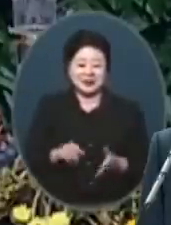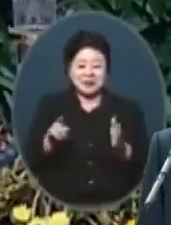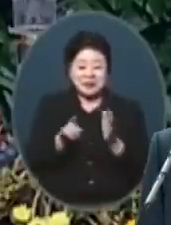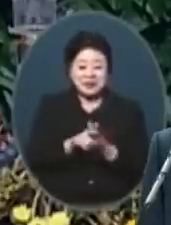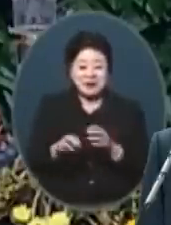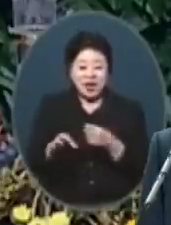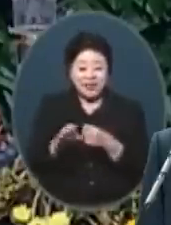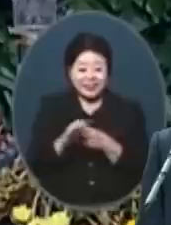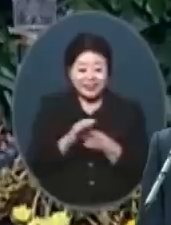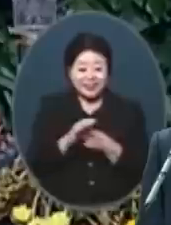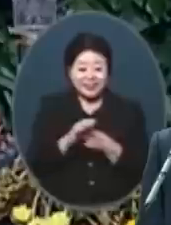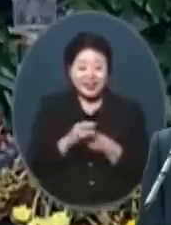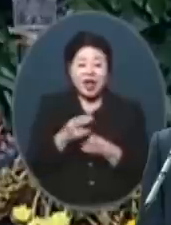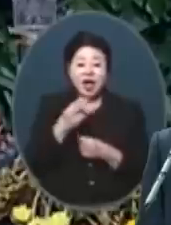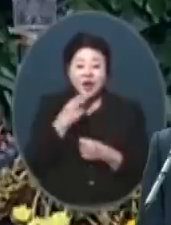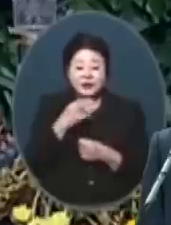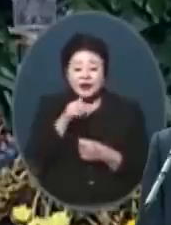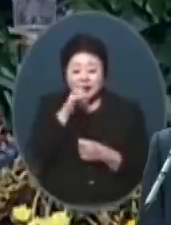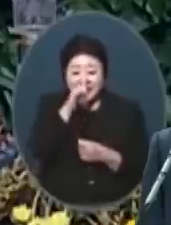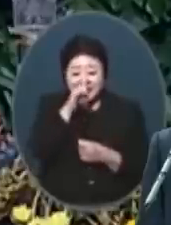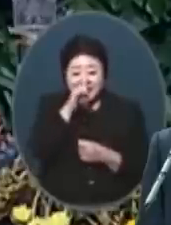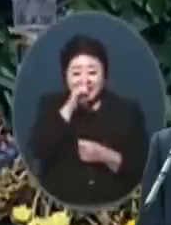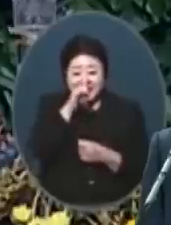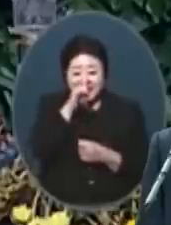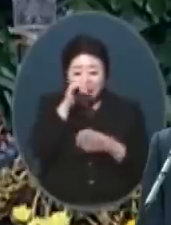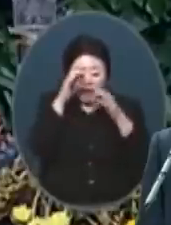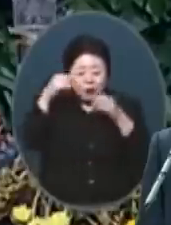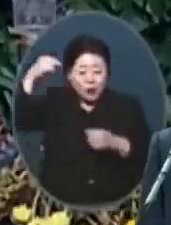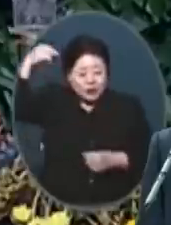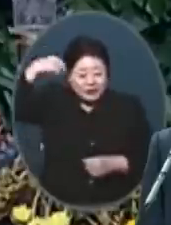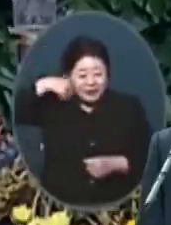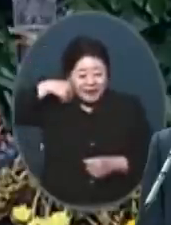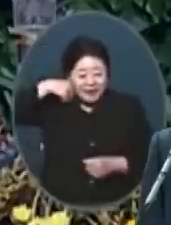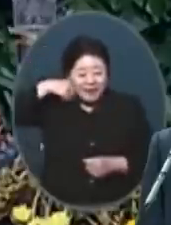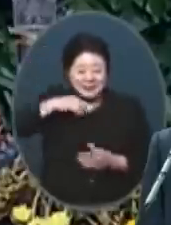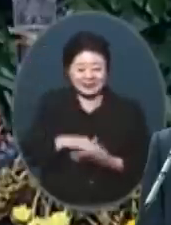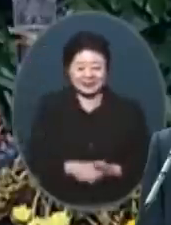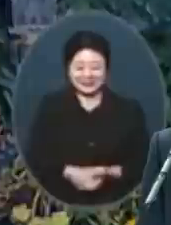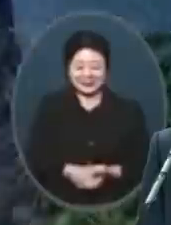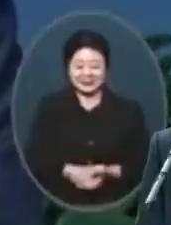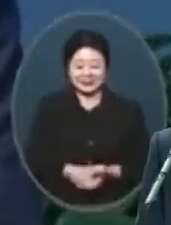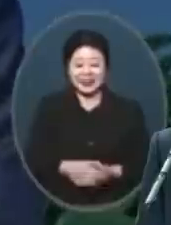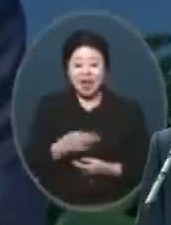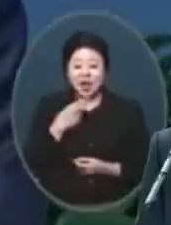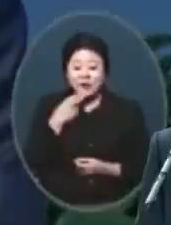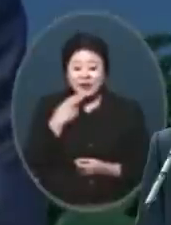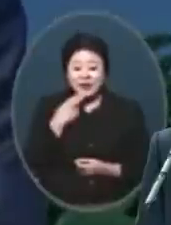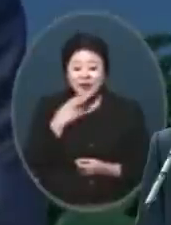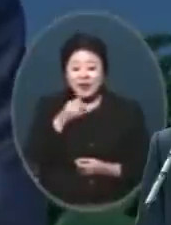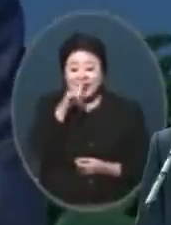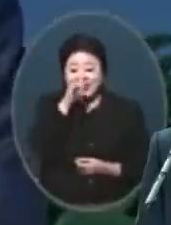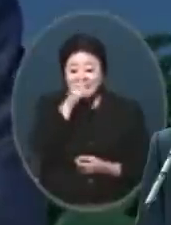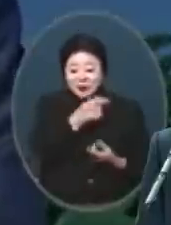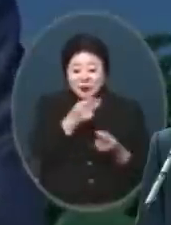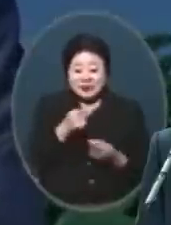믿음이란 없는 것을 있는 것처럼 보고 느끼는 것입니다. 없는 것을 있는 것처럼